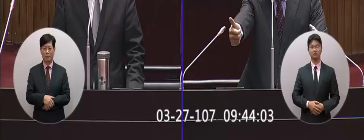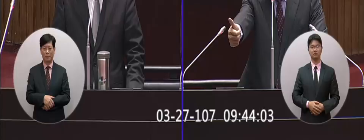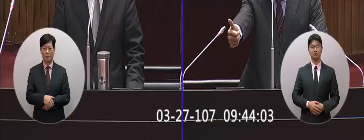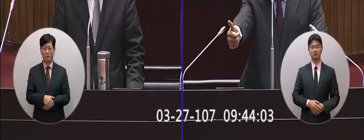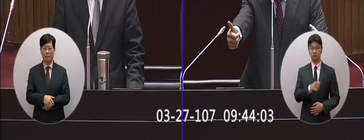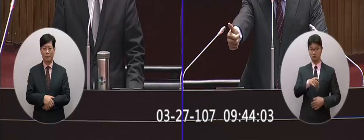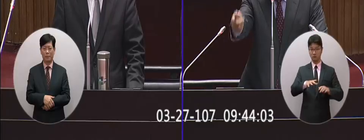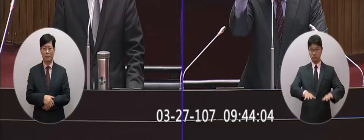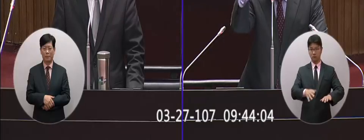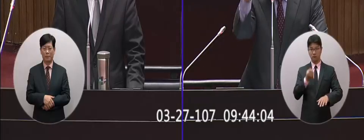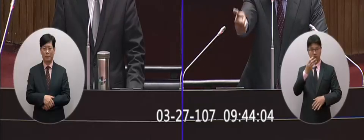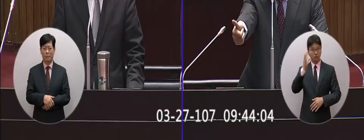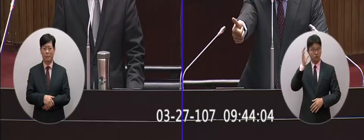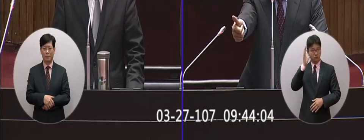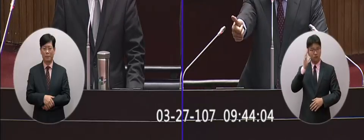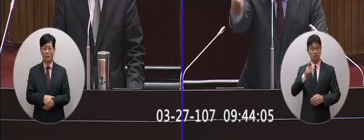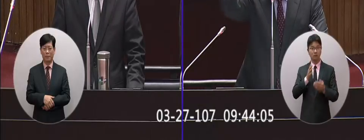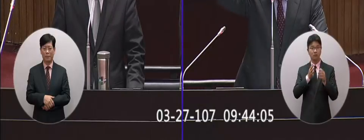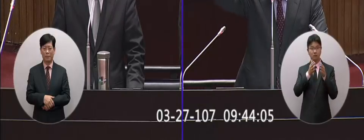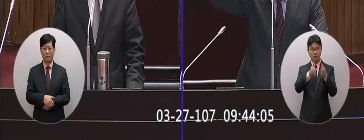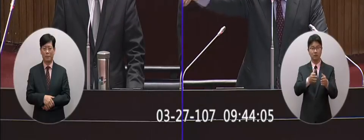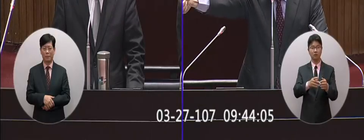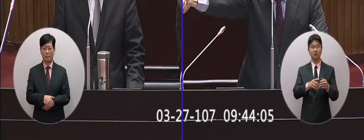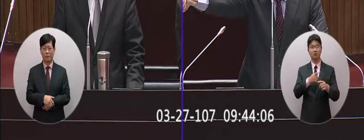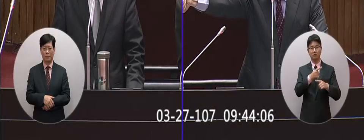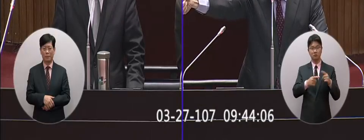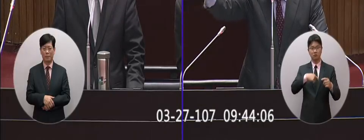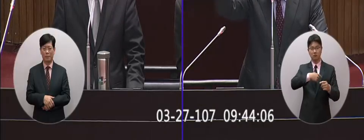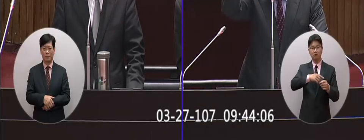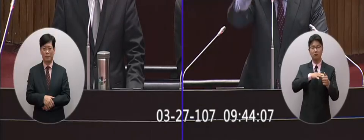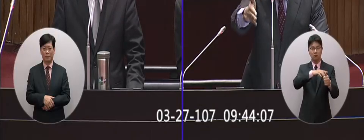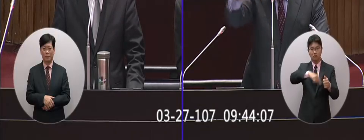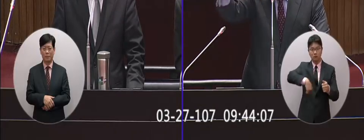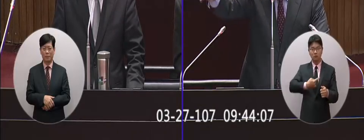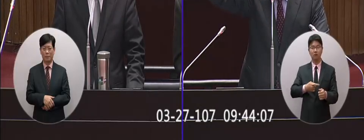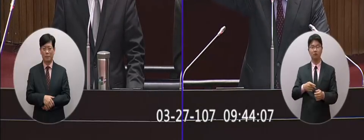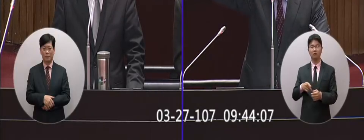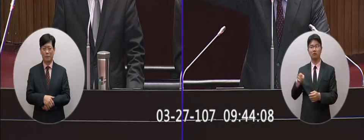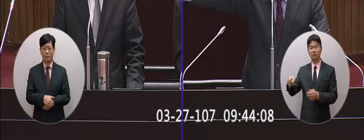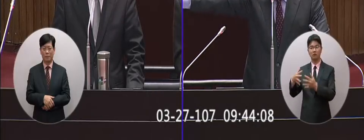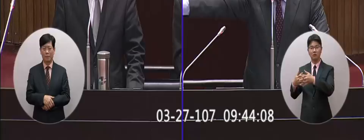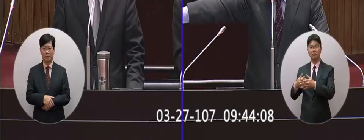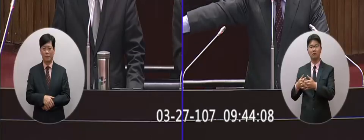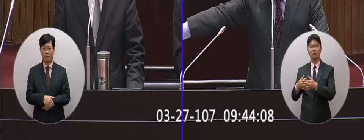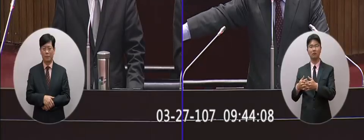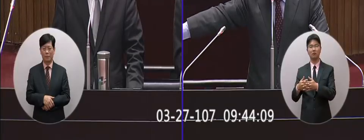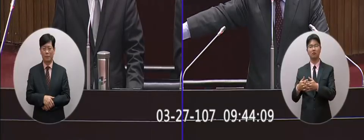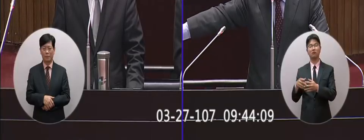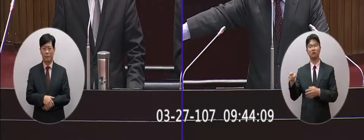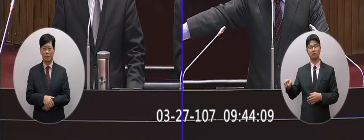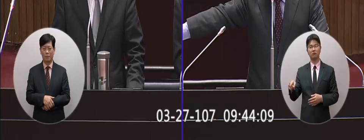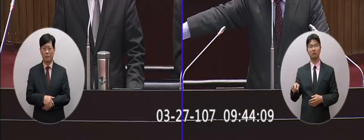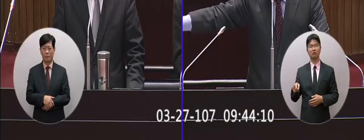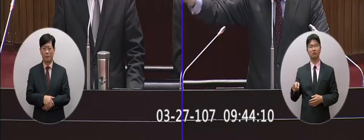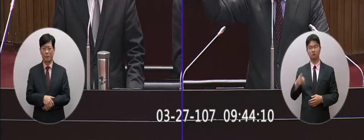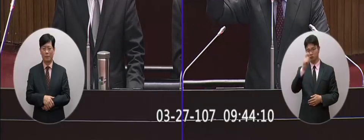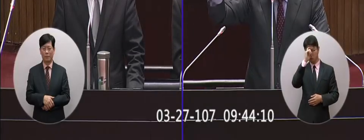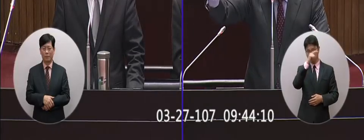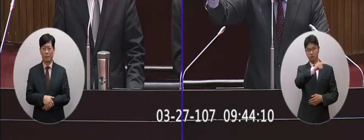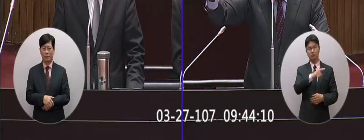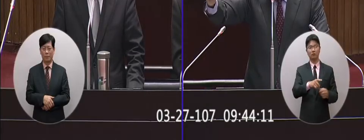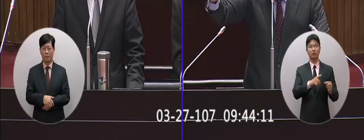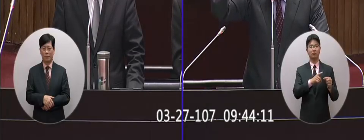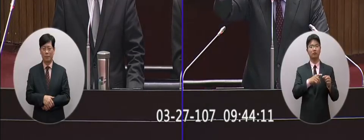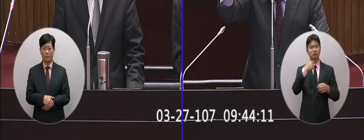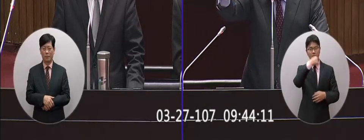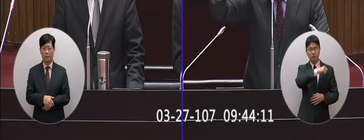今天新闻又出来，对半导体可能要跟美国采购，把中日韩的半导体采购减少了。个